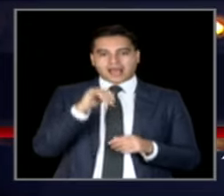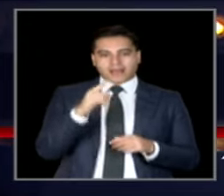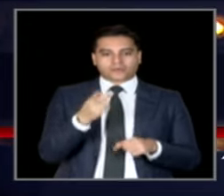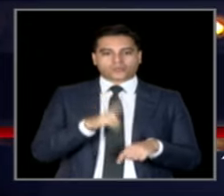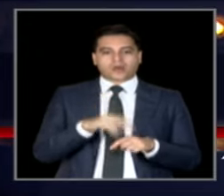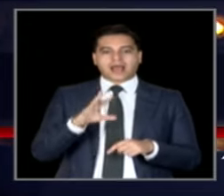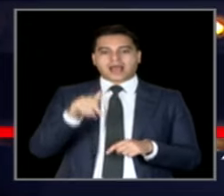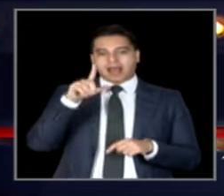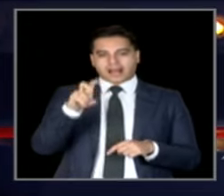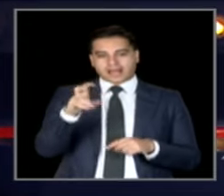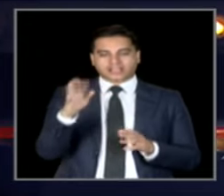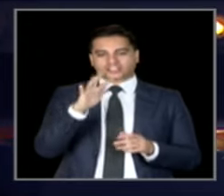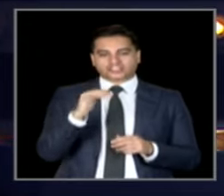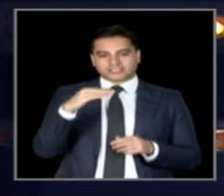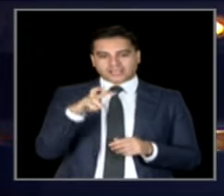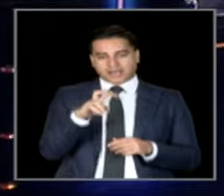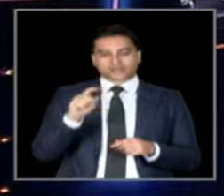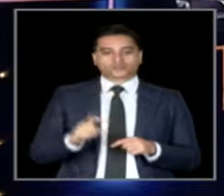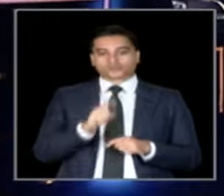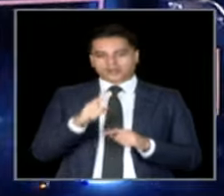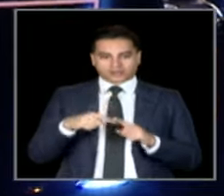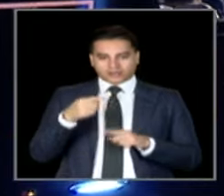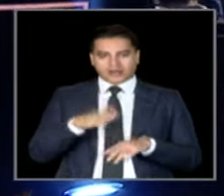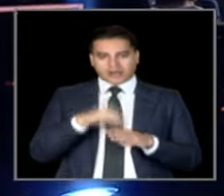السؤال اللي جاي، أغاني موسيقى، والسؤال هو: